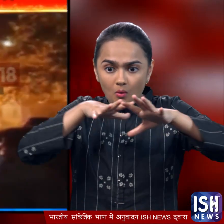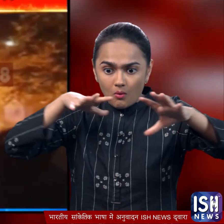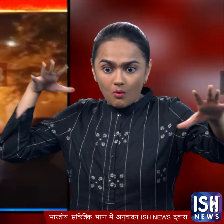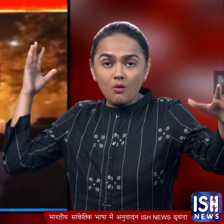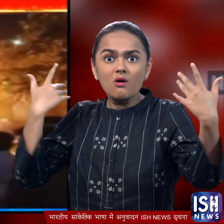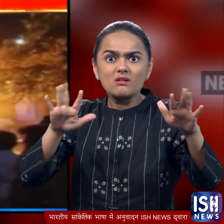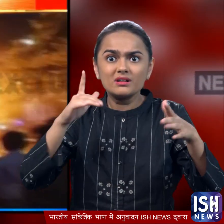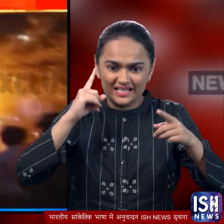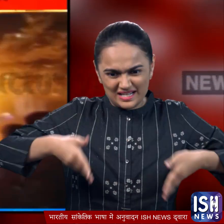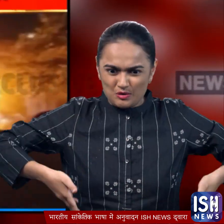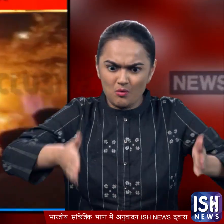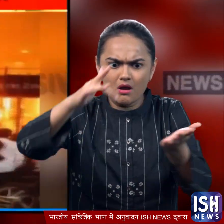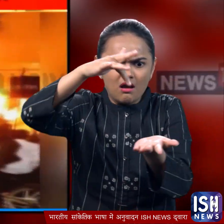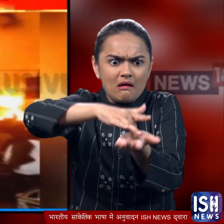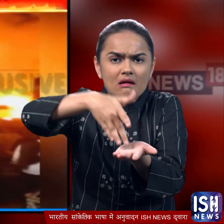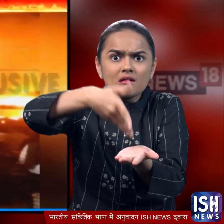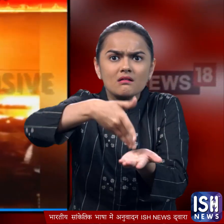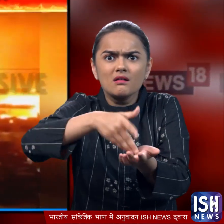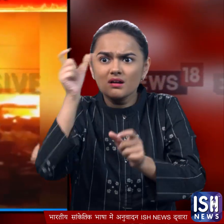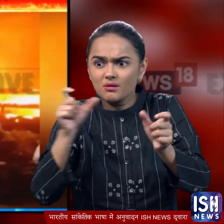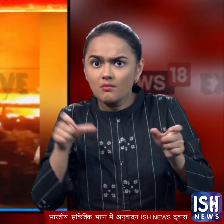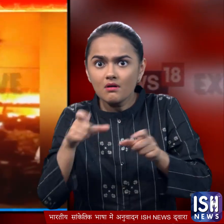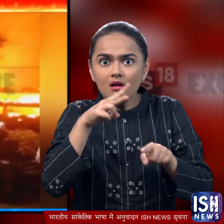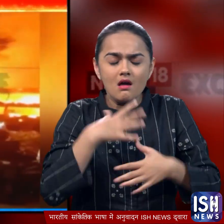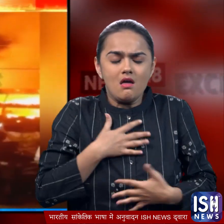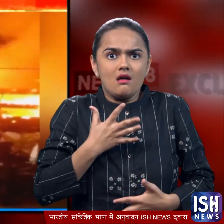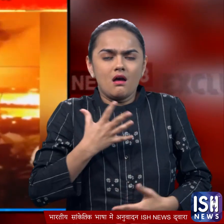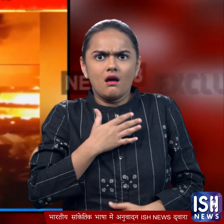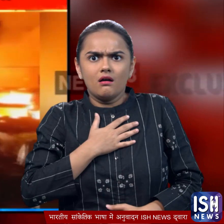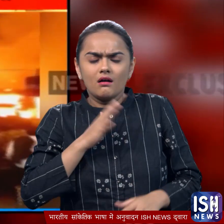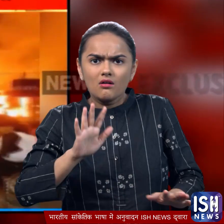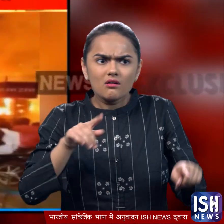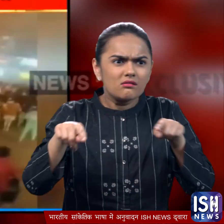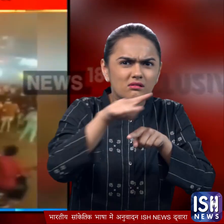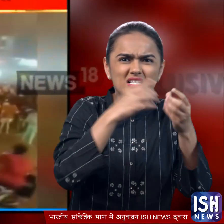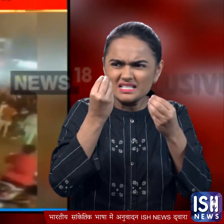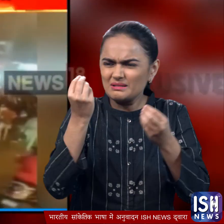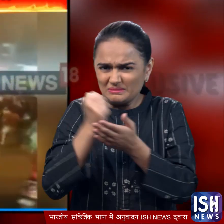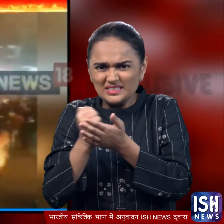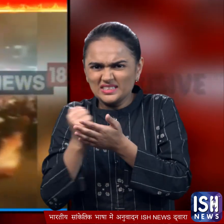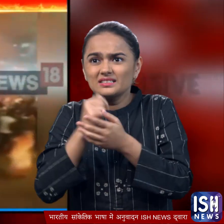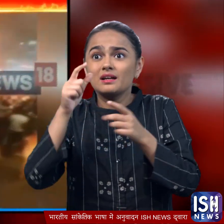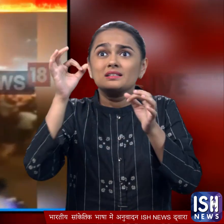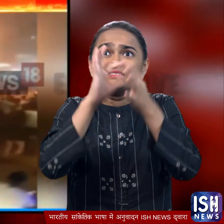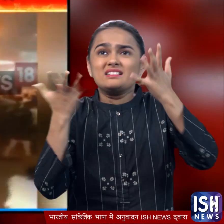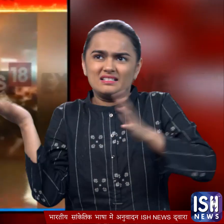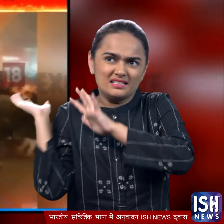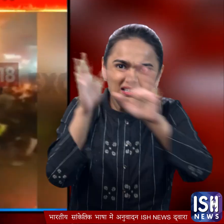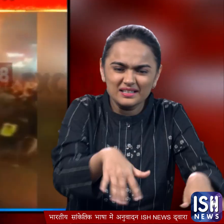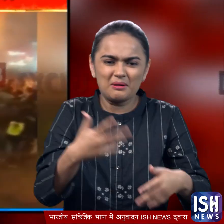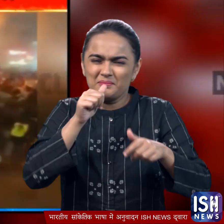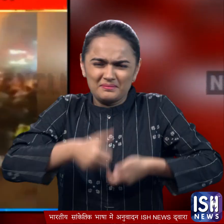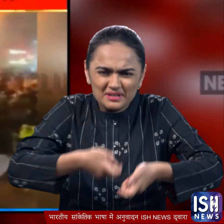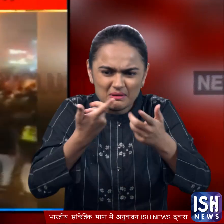बीच सड़क लपटों में घिरी इस बस को देखकर वहां से गुजर रहा हर शख्स खौफ से भर गया, जिनमें कुछ तो आग बुझाने की कोशिश करते दिखे, लेकिन